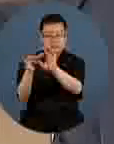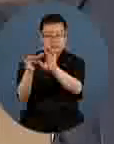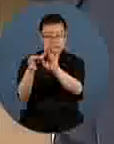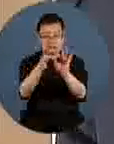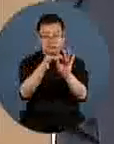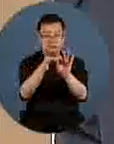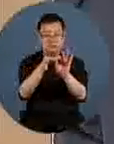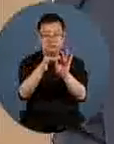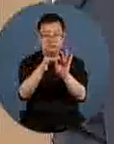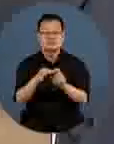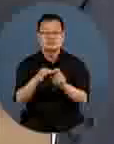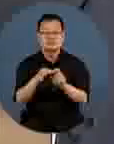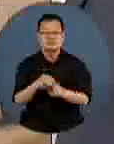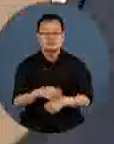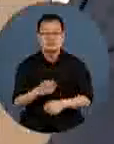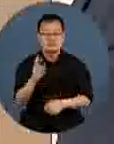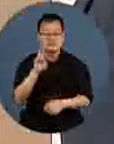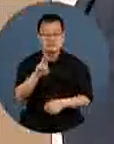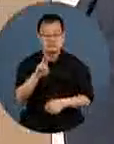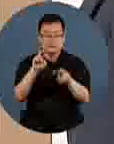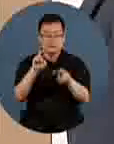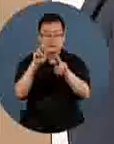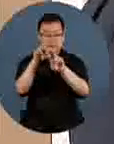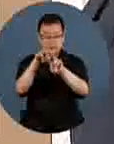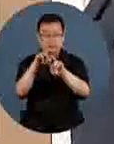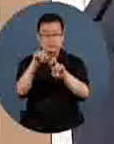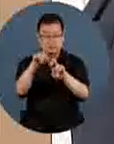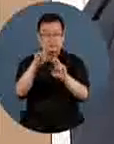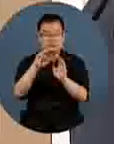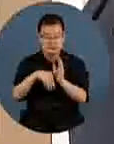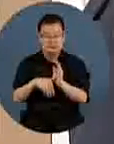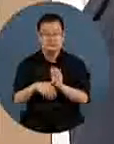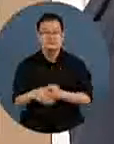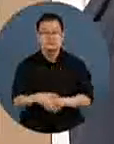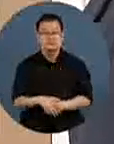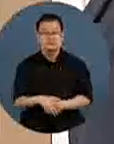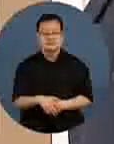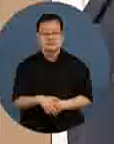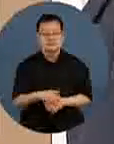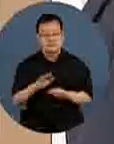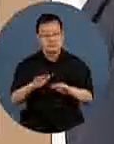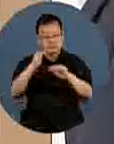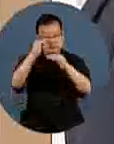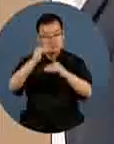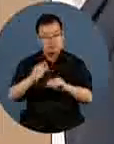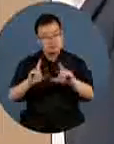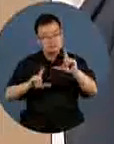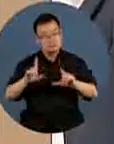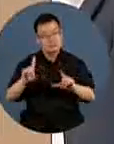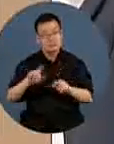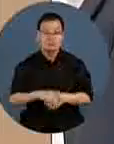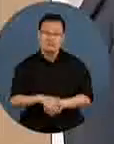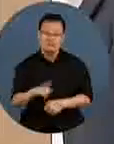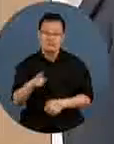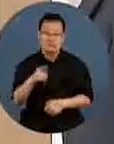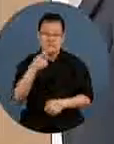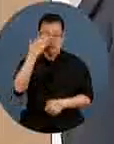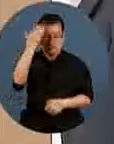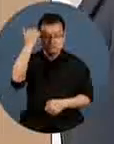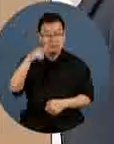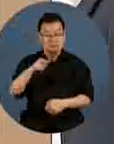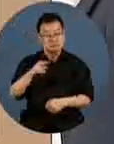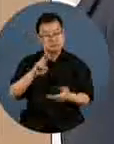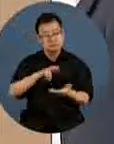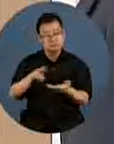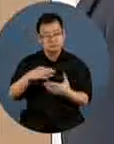네. 여기서 이제 건너붙임 데까지 진행이 네, 되었습니다. 그렇습니다. 네. 자, 지금까지의 포석은 어떻습니까? 여기까지는 흙이 두기 편한